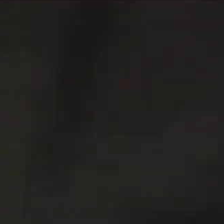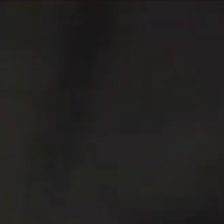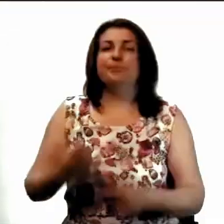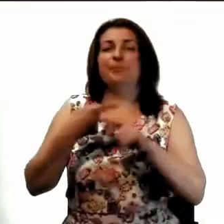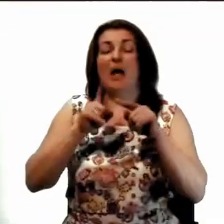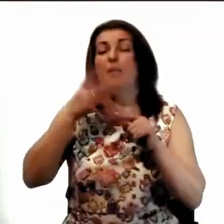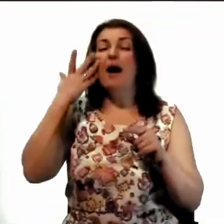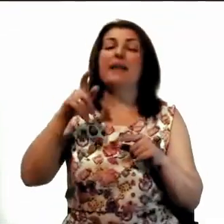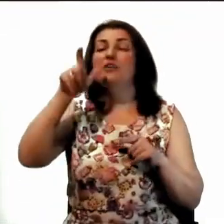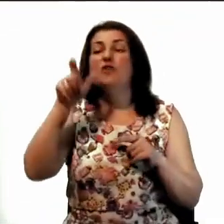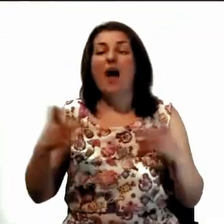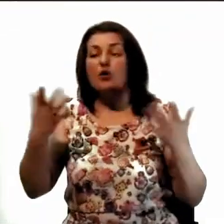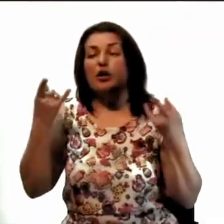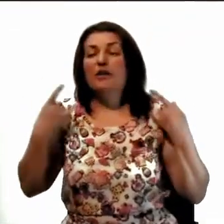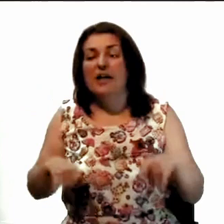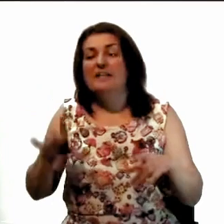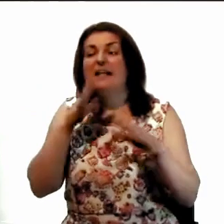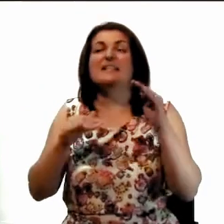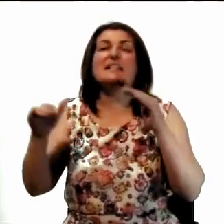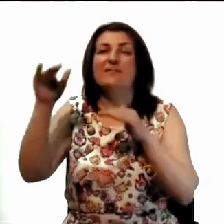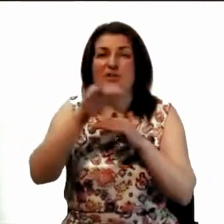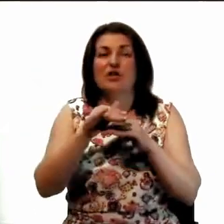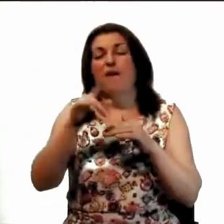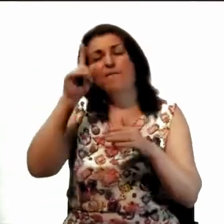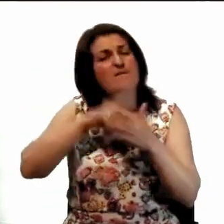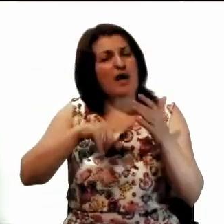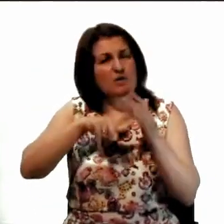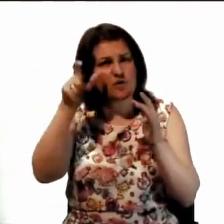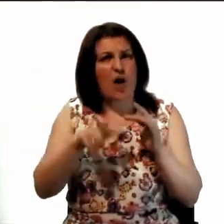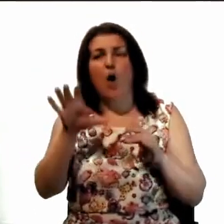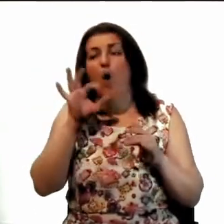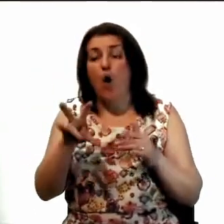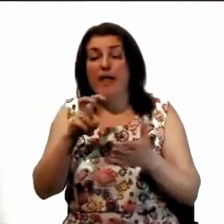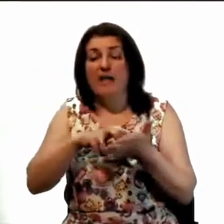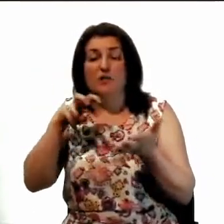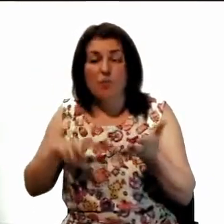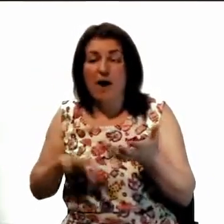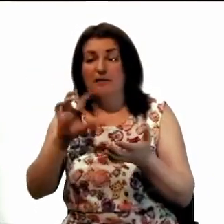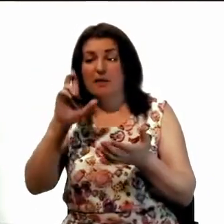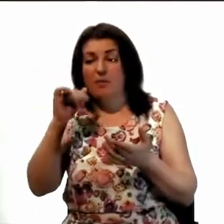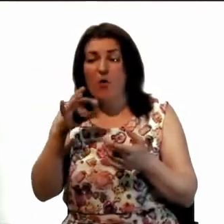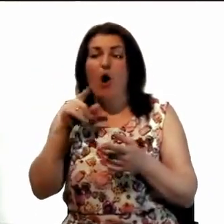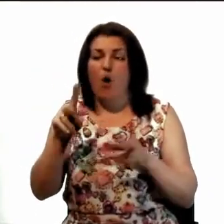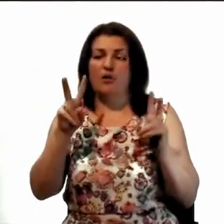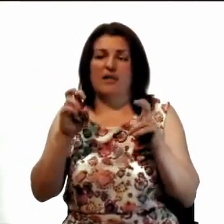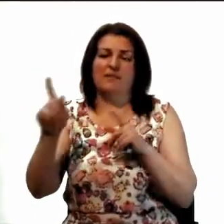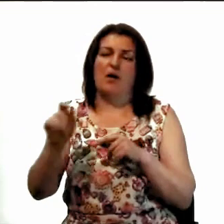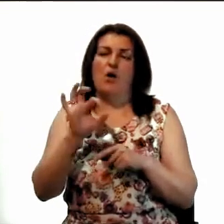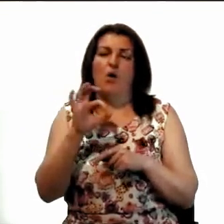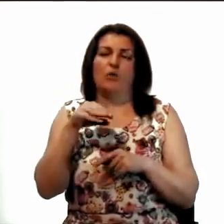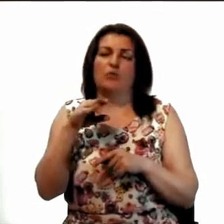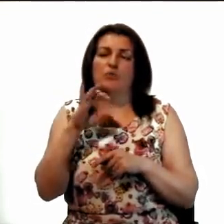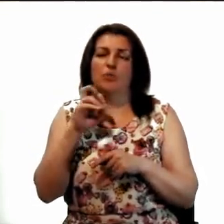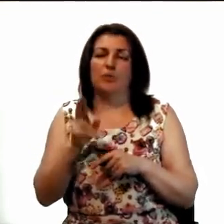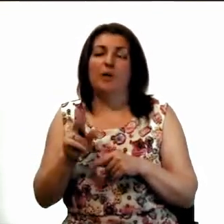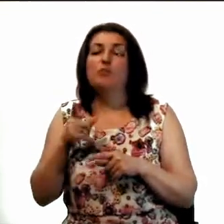Поэтому, когда человек, который родился свыше, верующий человек, он отступает от Бога, он назван отступником. Почему? Он